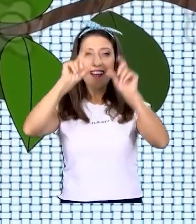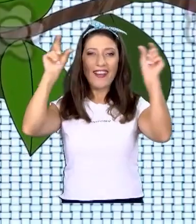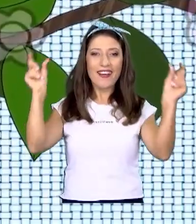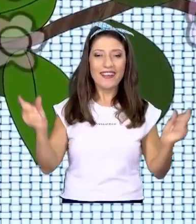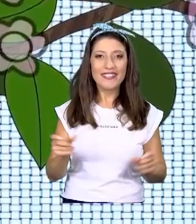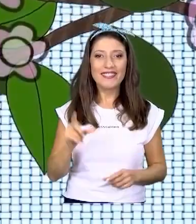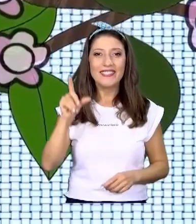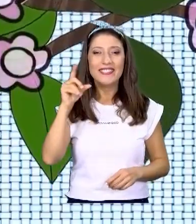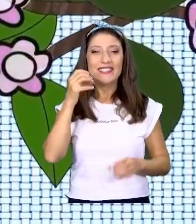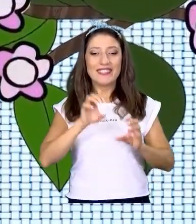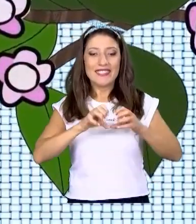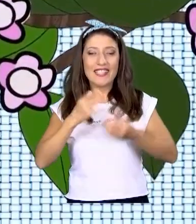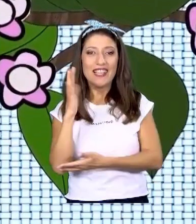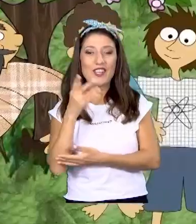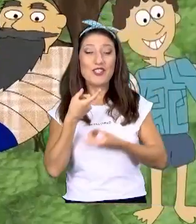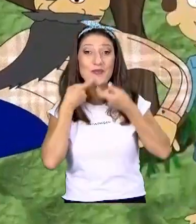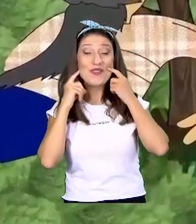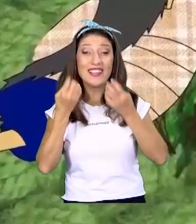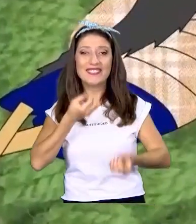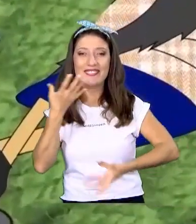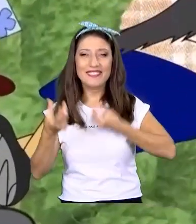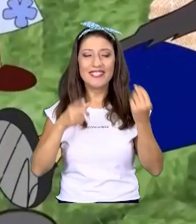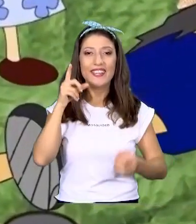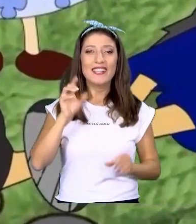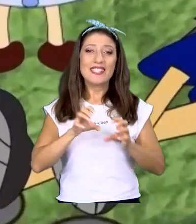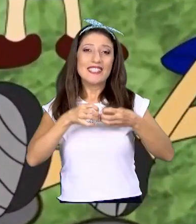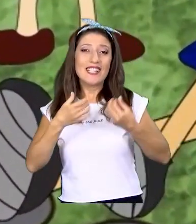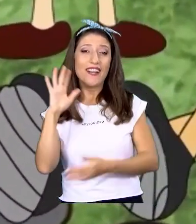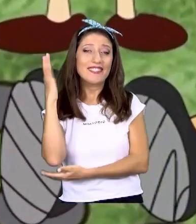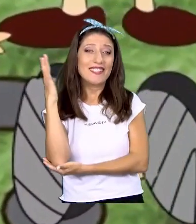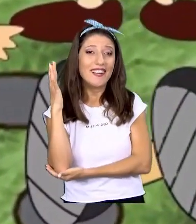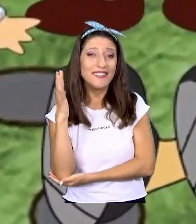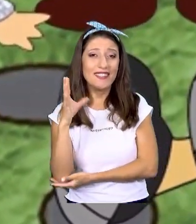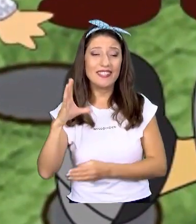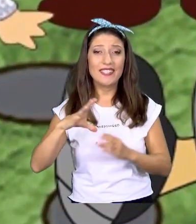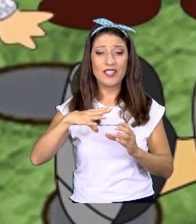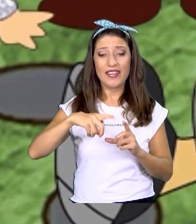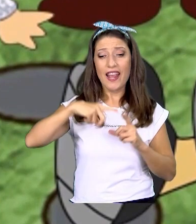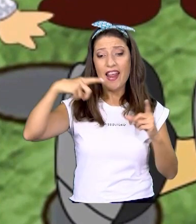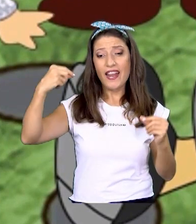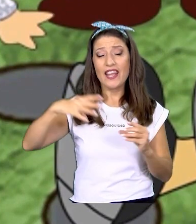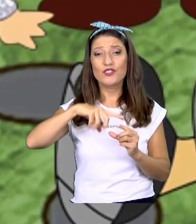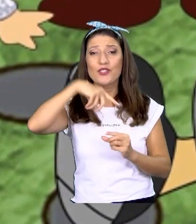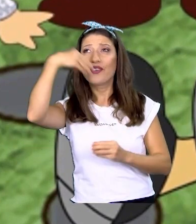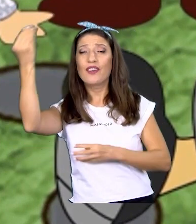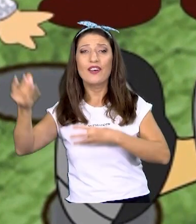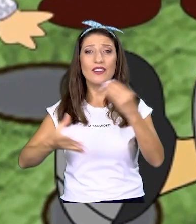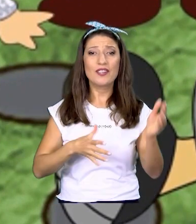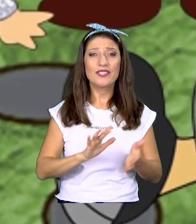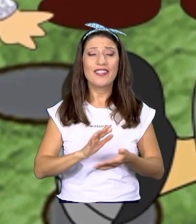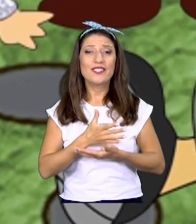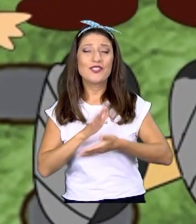ծիրանենին ժպտաց ծաղկեց, ծիրանի ծար, ծիրանի ծար, սաղարդըտ բարձր